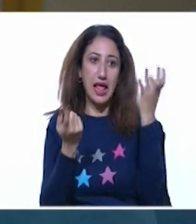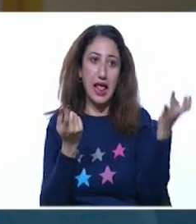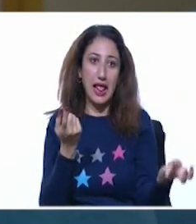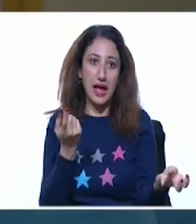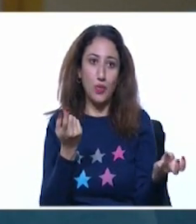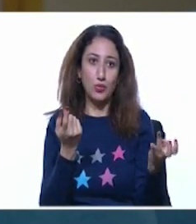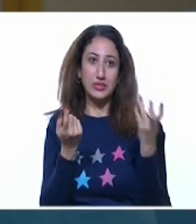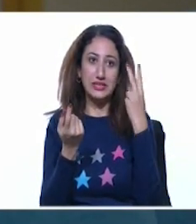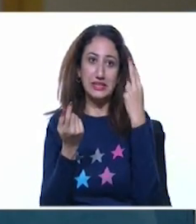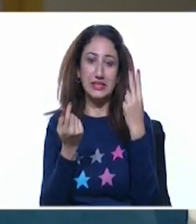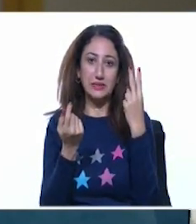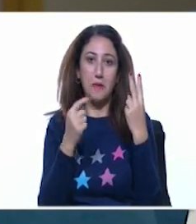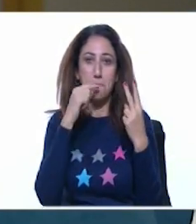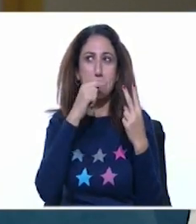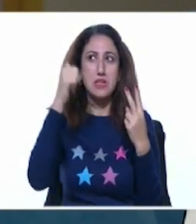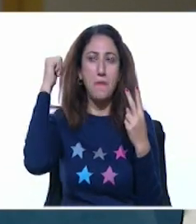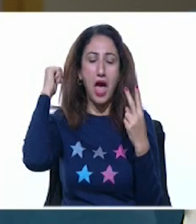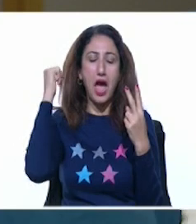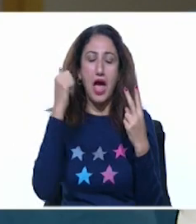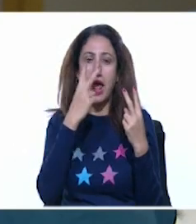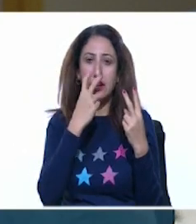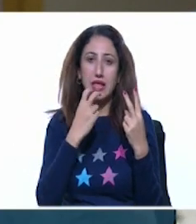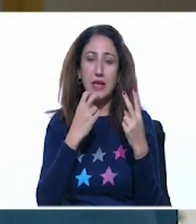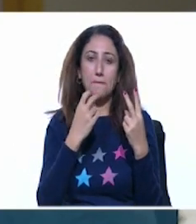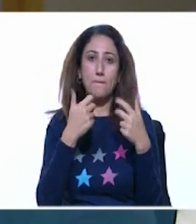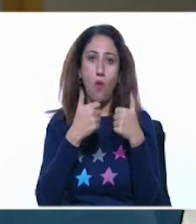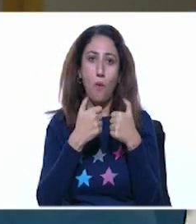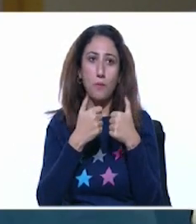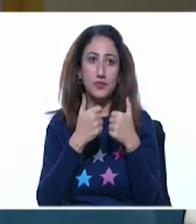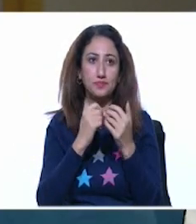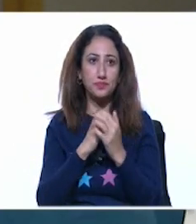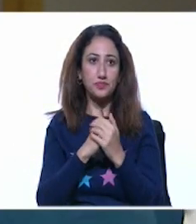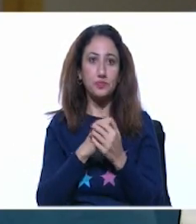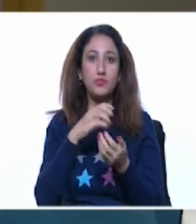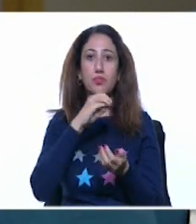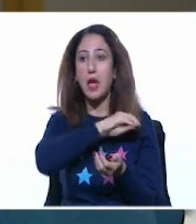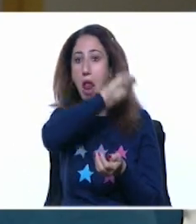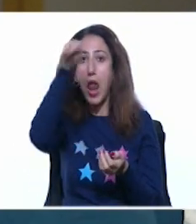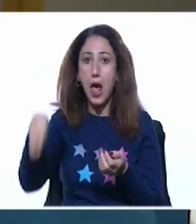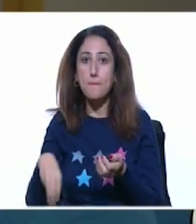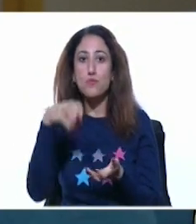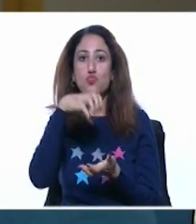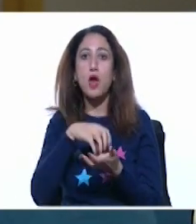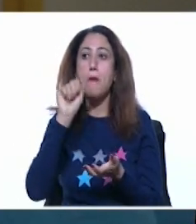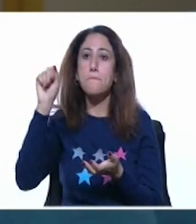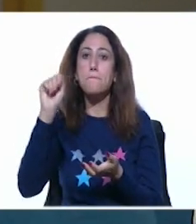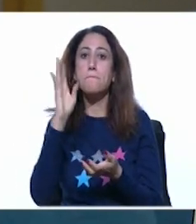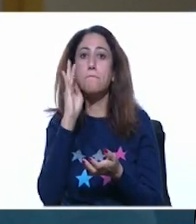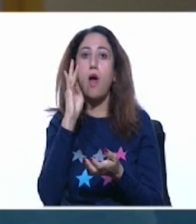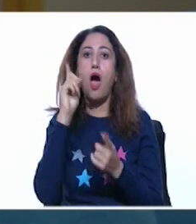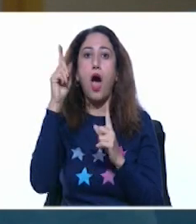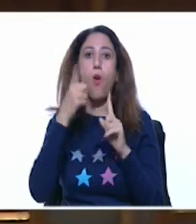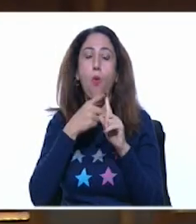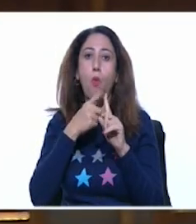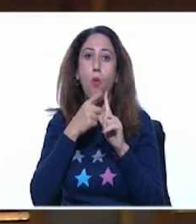هو اتجوزها. هو بقى الغلط كله ان هو اتجوزها في الشقه اللي هي منى دي تعبت فيها وشقيت فيها. عارف